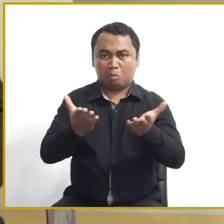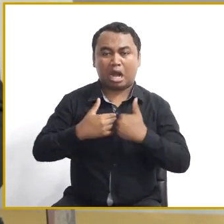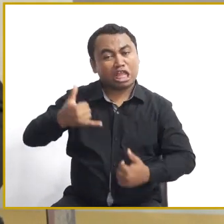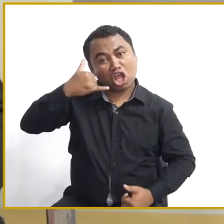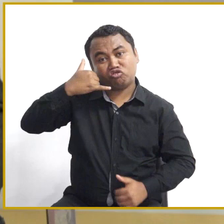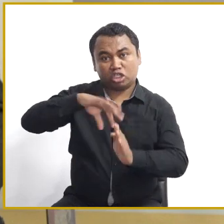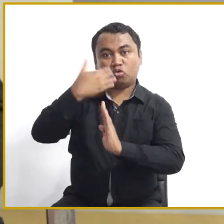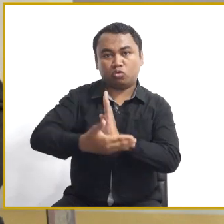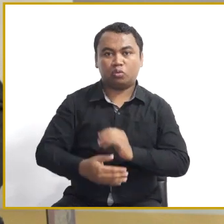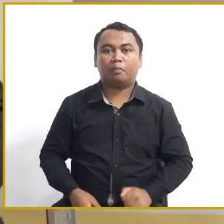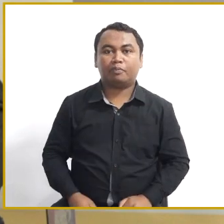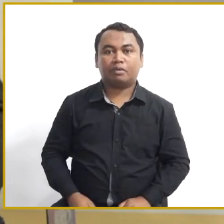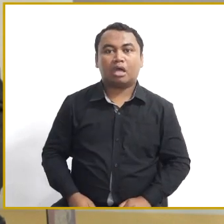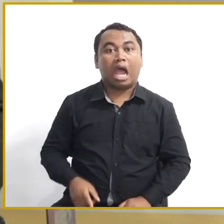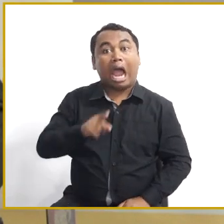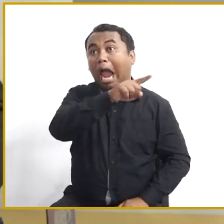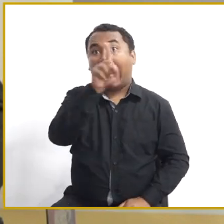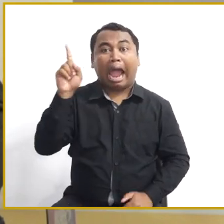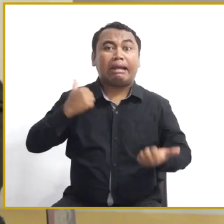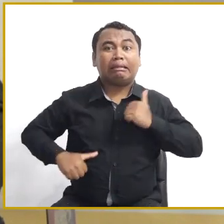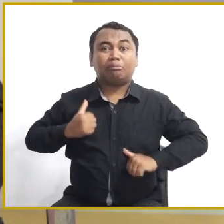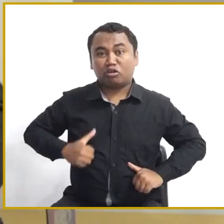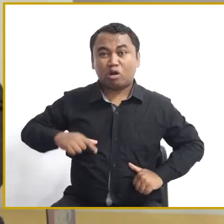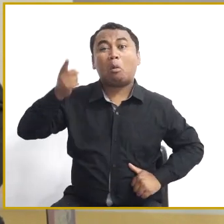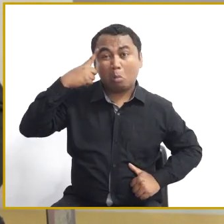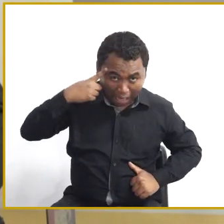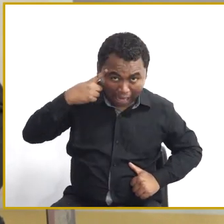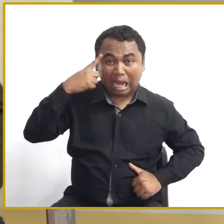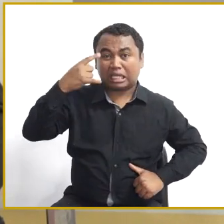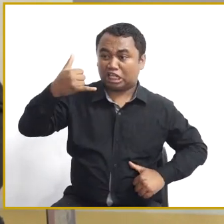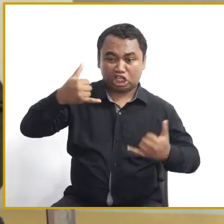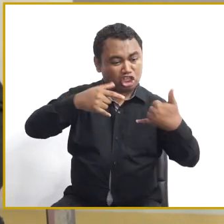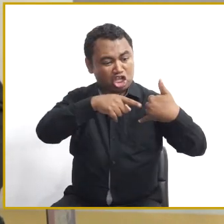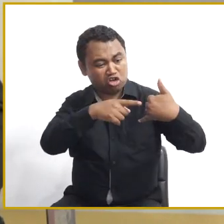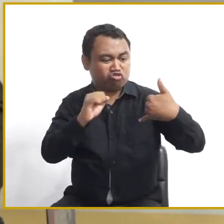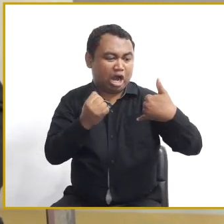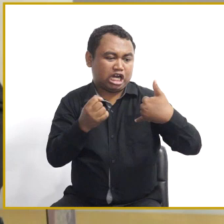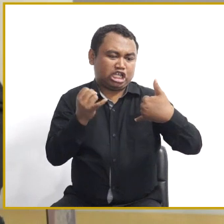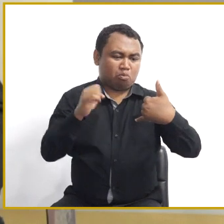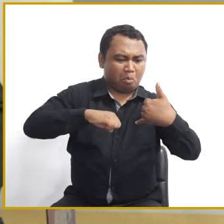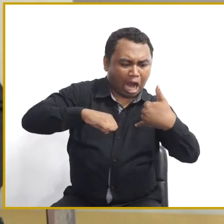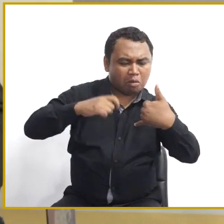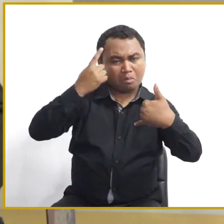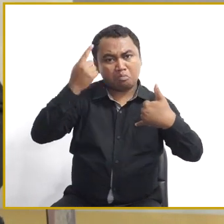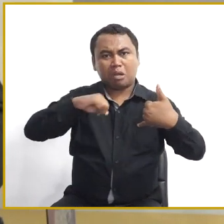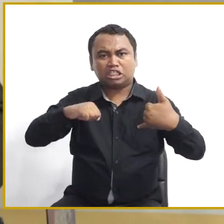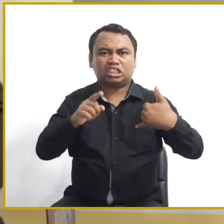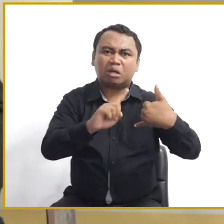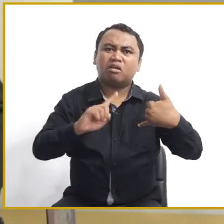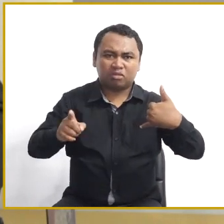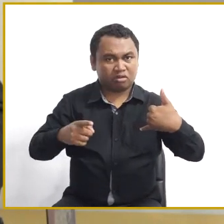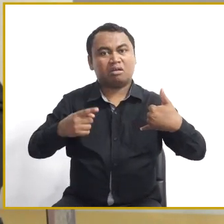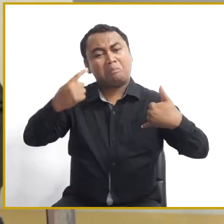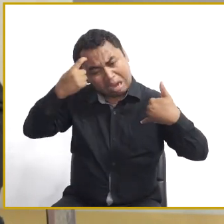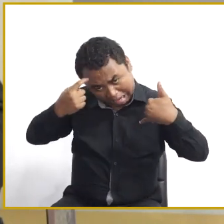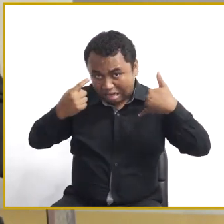fa fantany daholo reny hoe tolotra momba ny resaka sinsisy ireny ainy daholo any mampiasa n'io telefona io ainy daholo